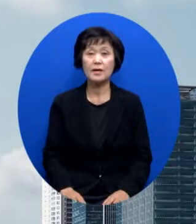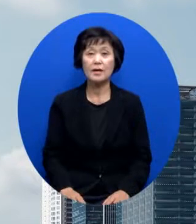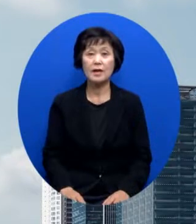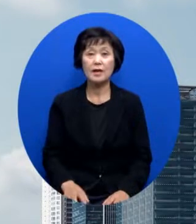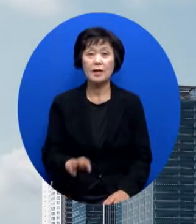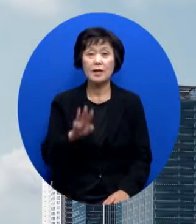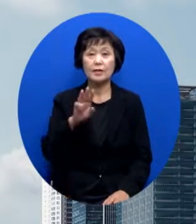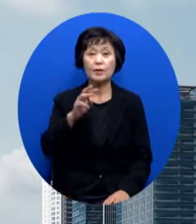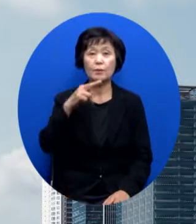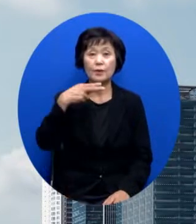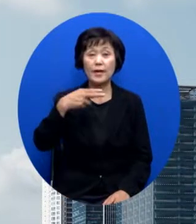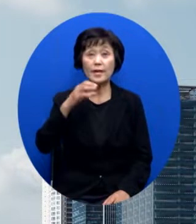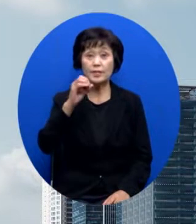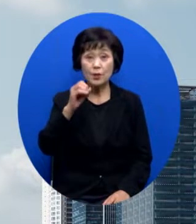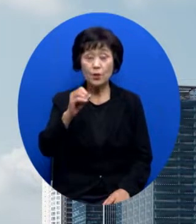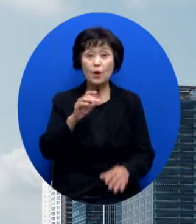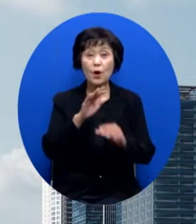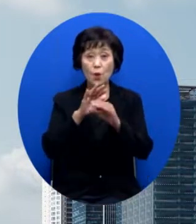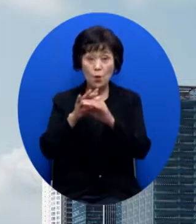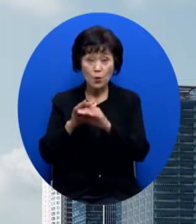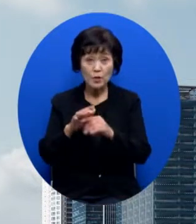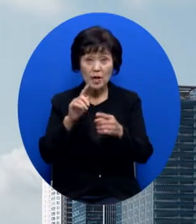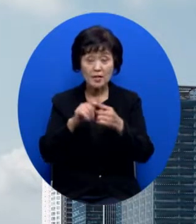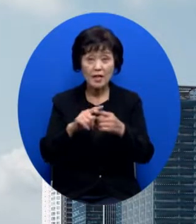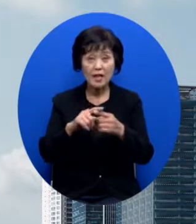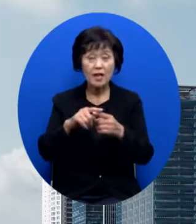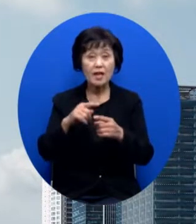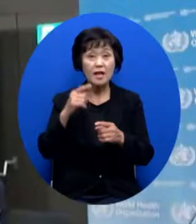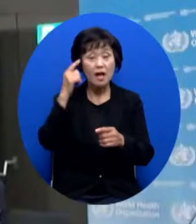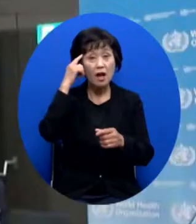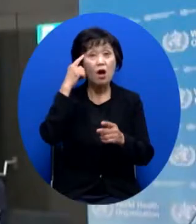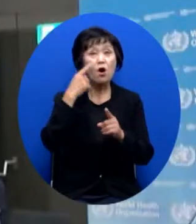세계보건기구가 코로나에 관해 긍정적인 전망을 내놨습니다.